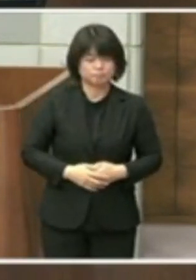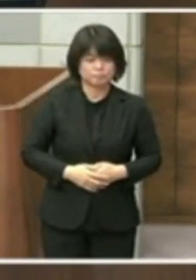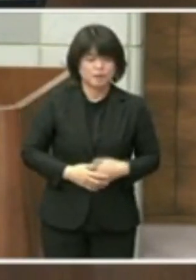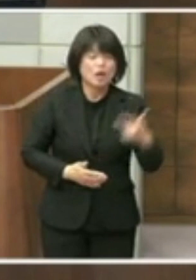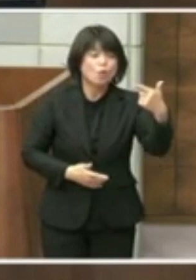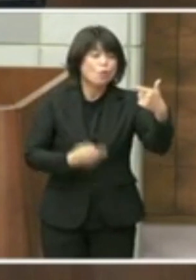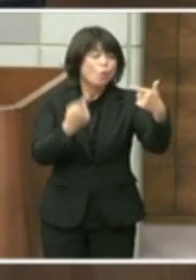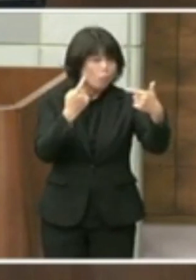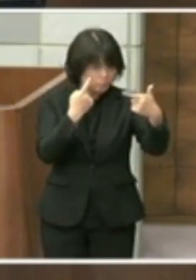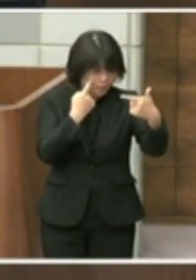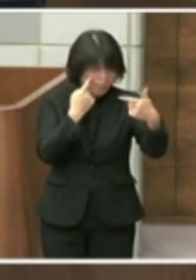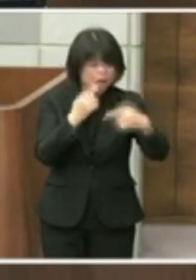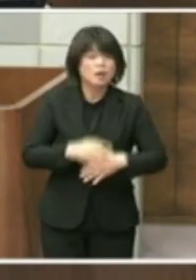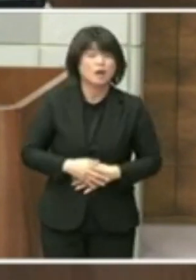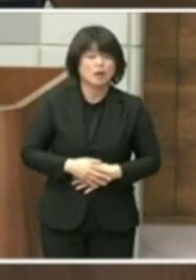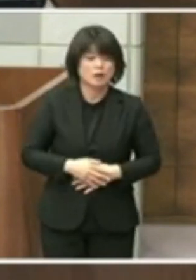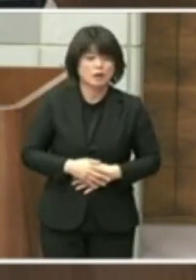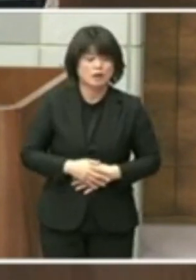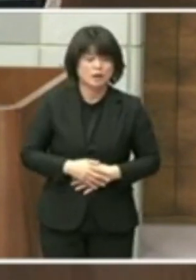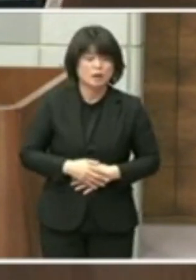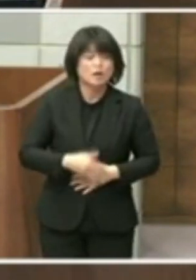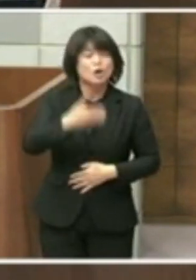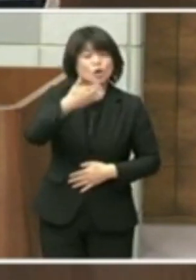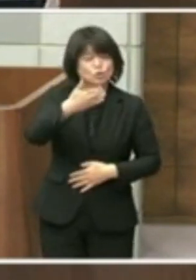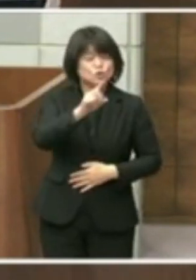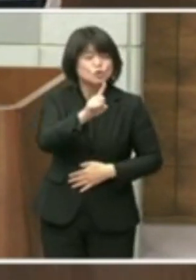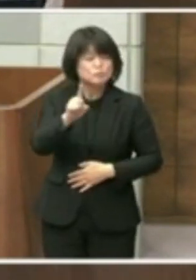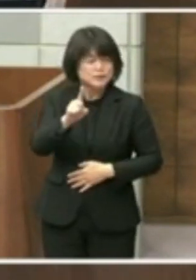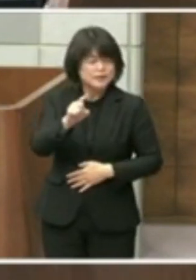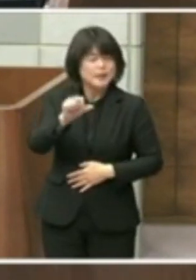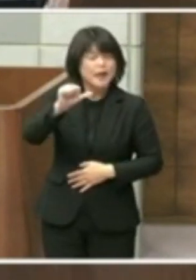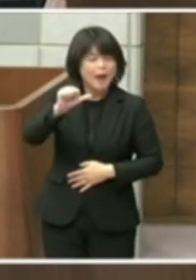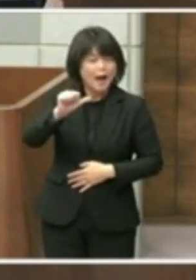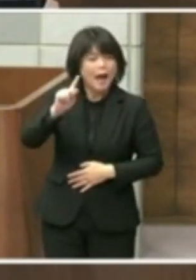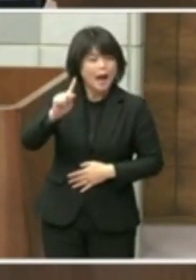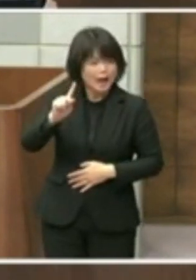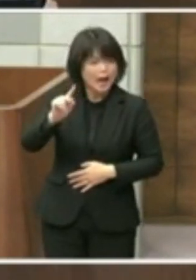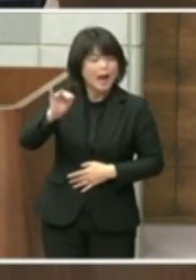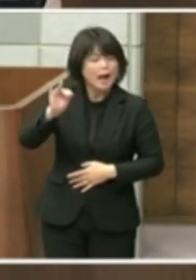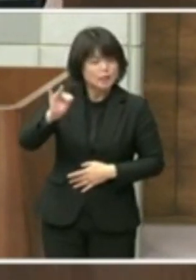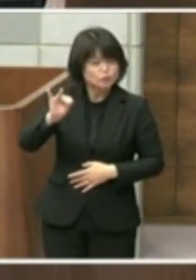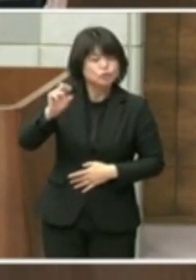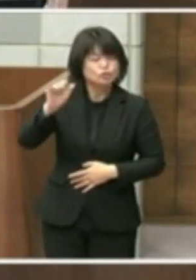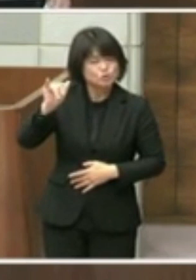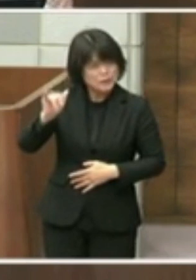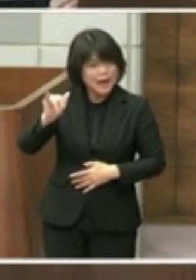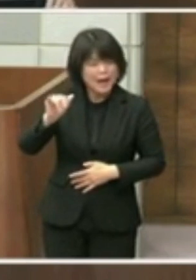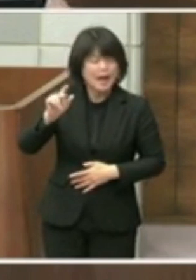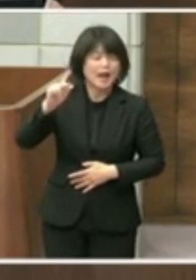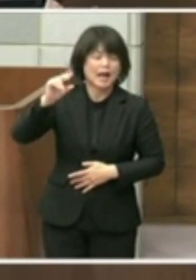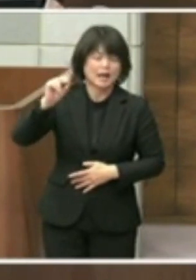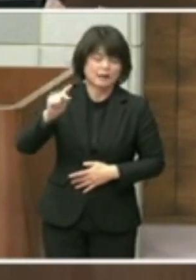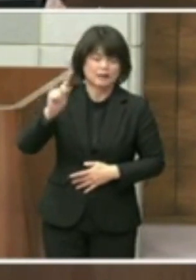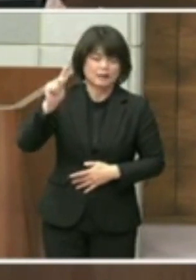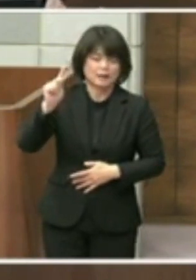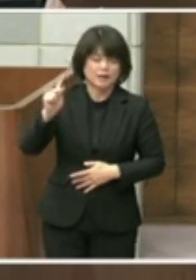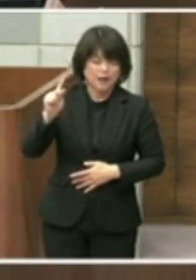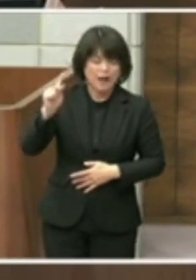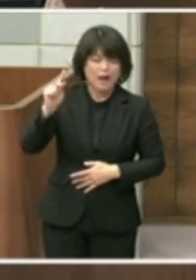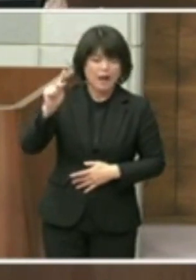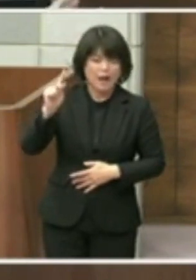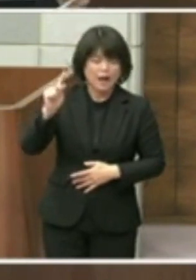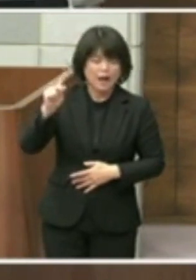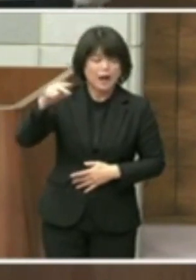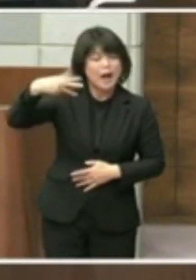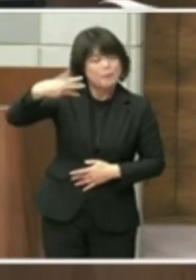6項目目は首赤ツヤ髪切り対策についてお聞きいたします。特定外来生物首赤